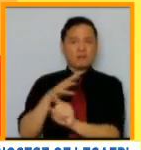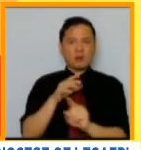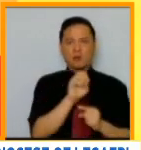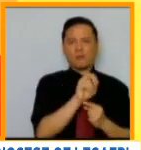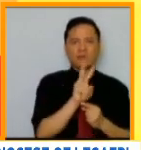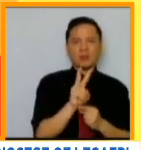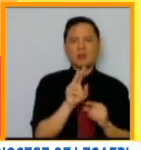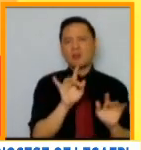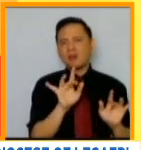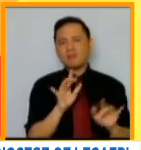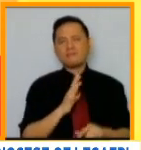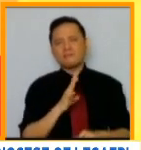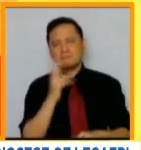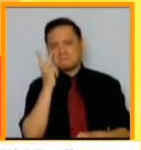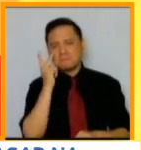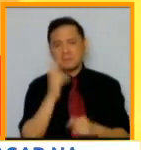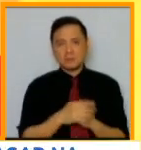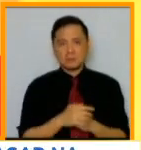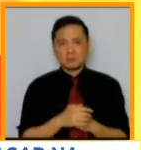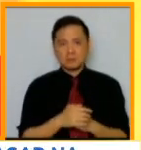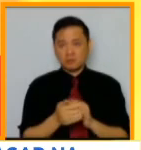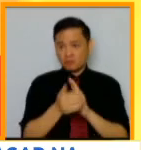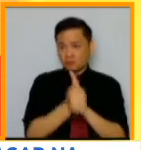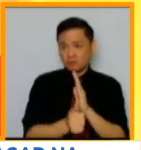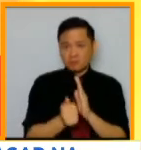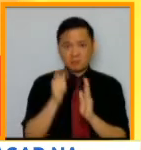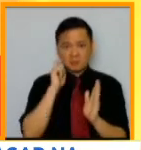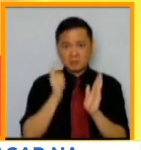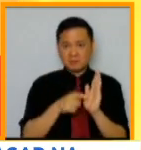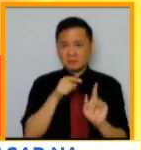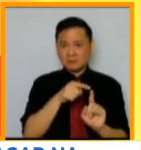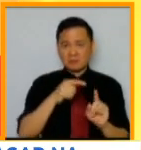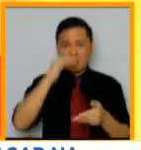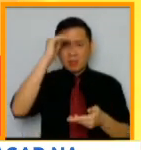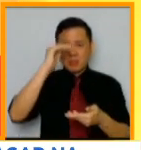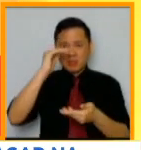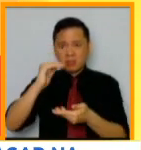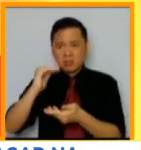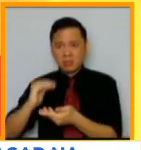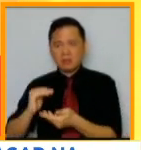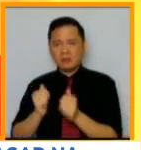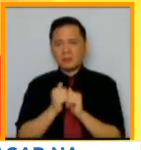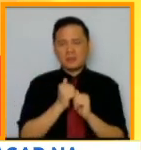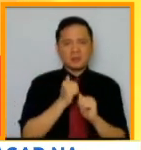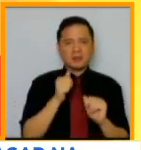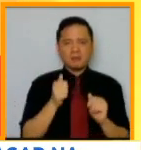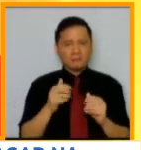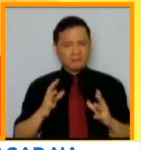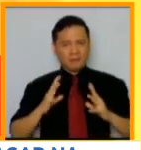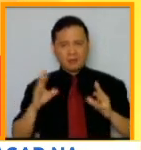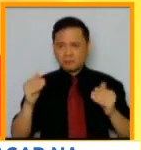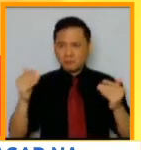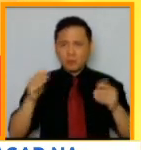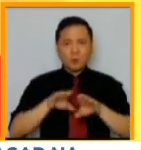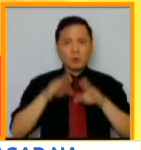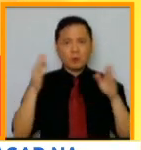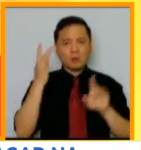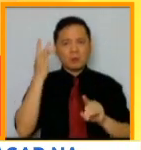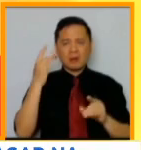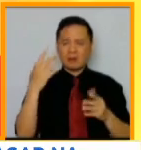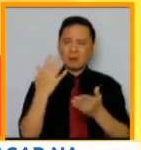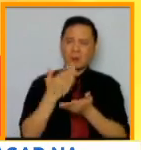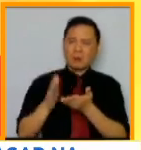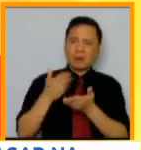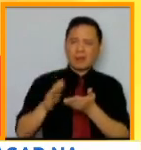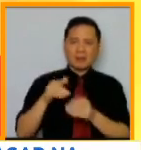yan, kung pabababa ng pababa, kasi sayang yung bakasyon eh. Oo nga, kung mauubos lang sa quarantine facility, hindi ba? Pati una, ang gastos niya, sagot din